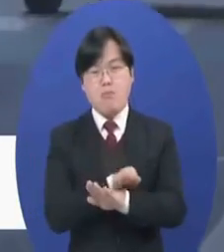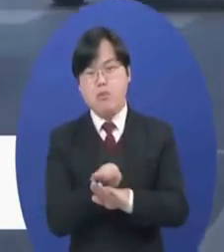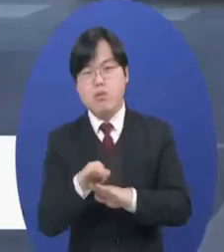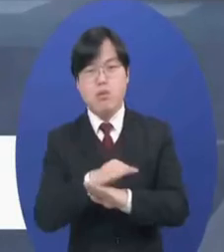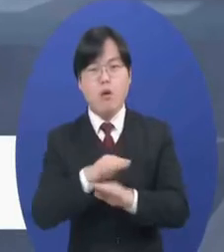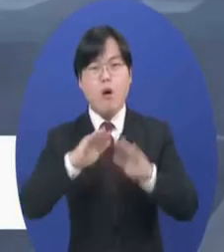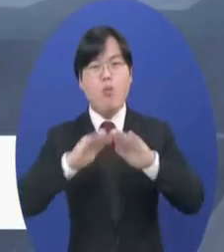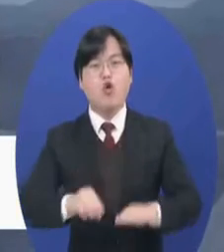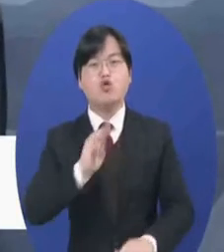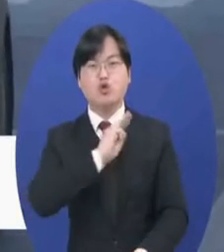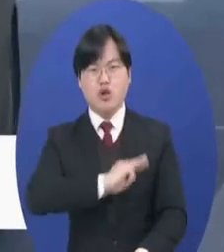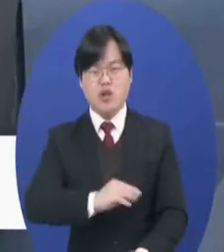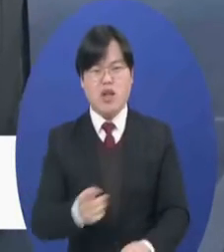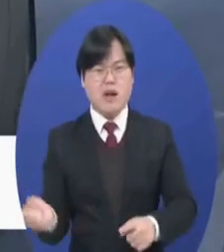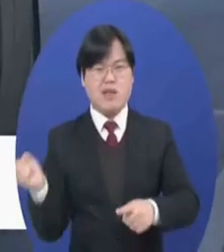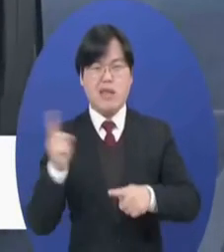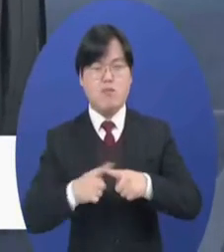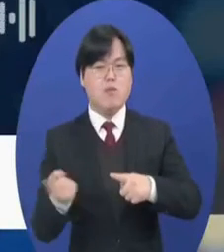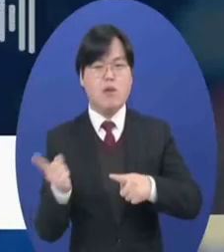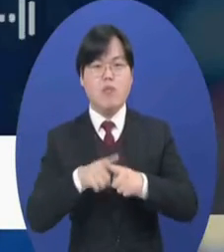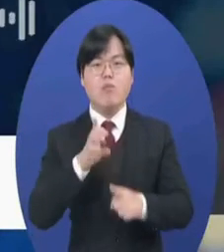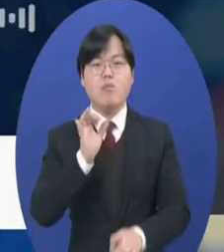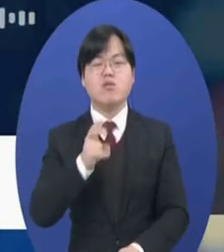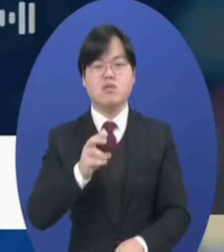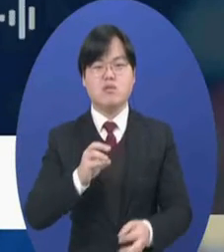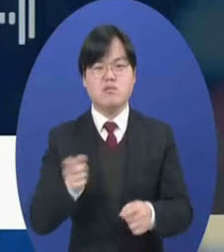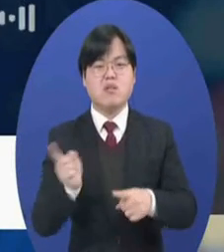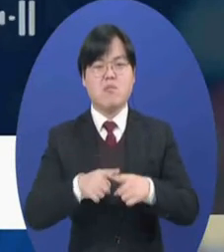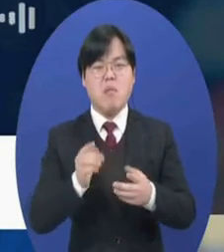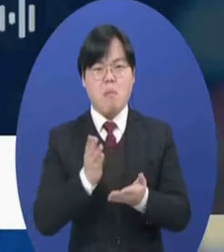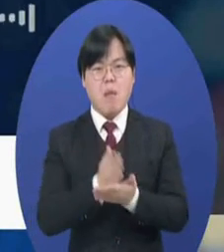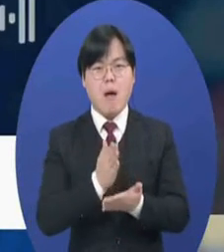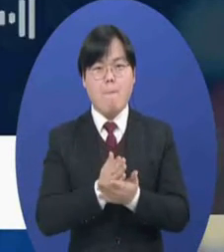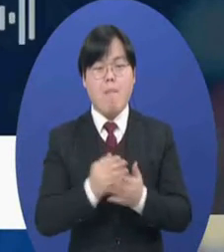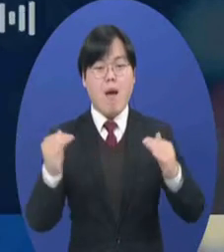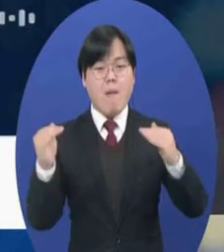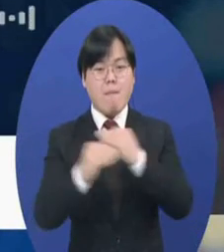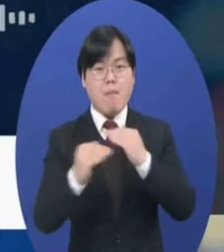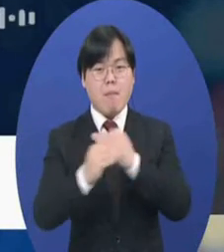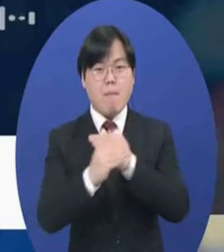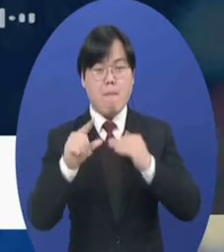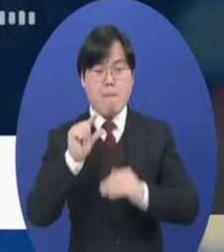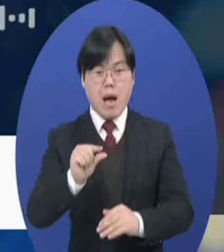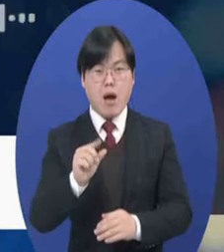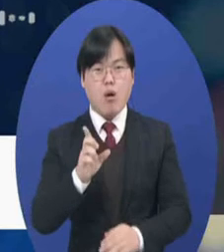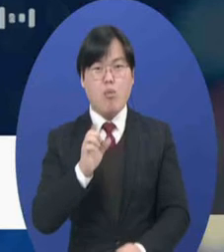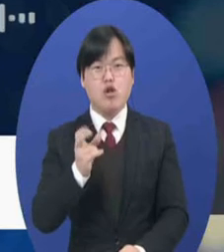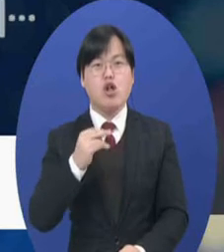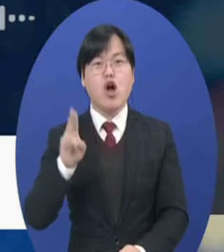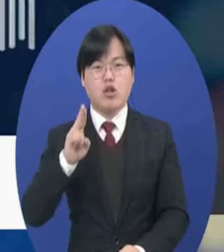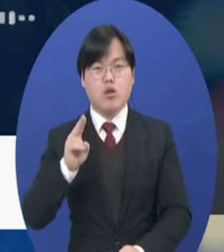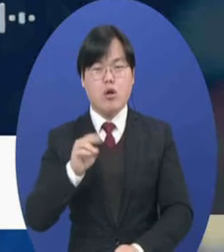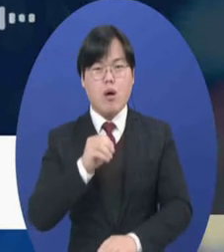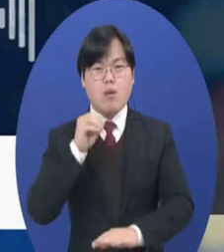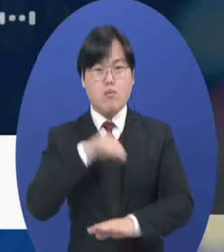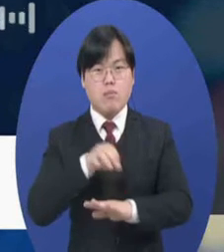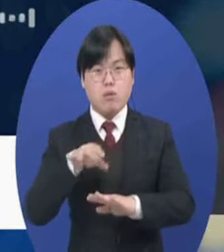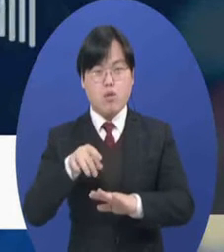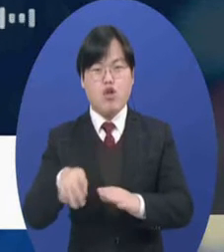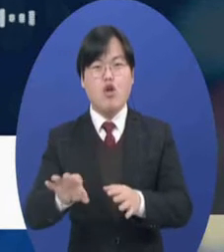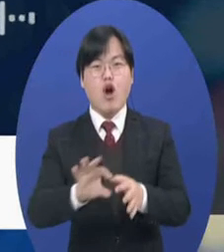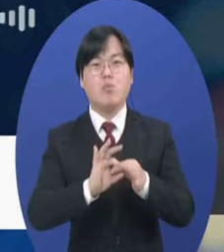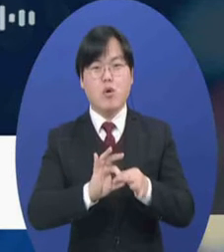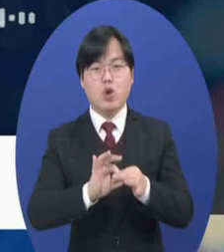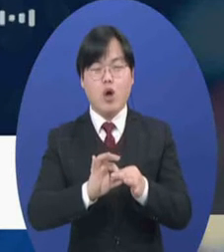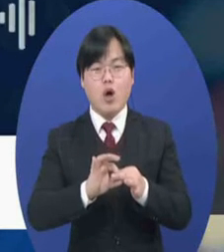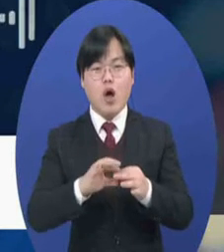нэмэлтээр бодис хэрэглэх шаардлага гарч байна. Хөдөлгөөн сэрэг байхад энэ бодис цацхад бол нөлөөлдөг тийм. Олон машин одоо хөдөлгөөнд